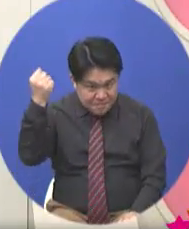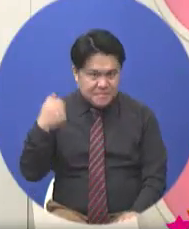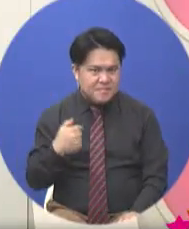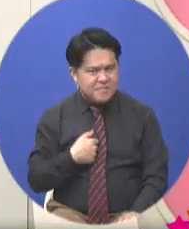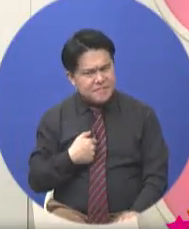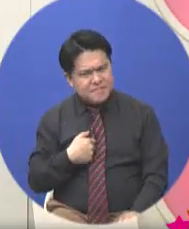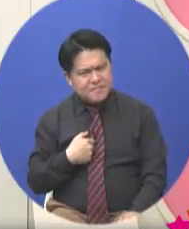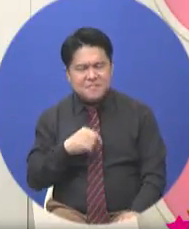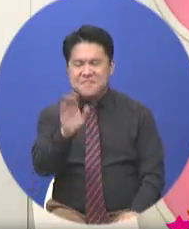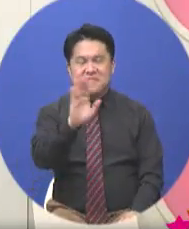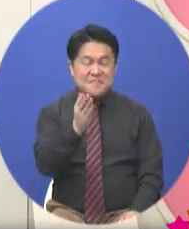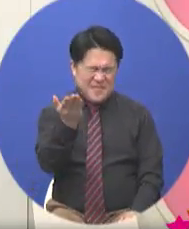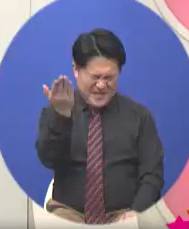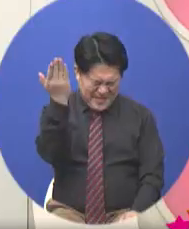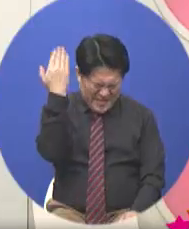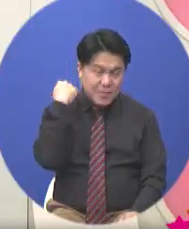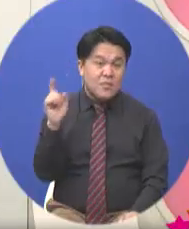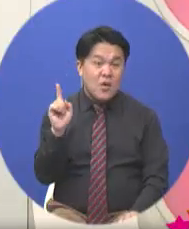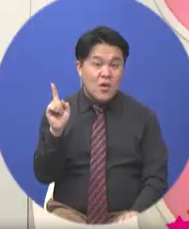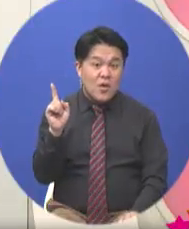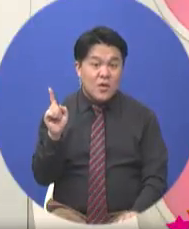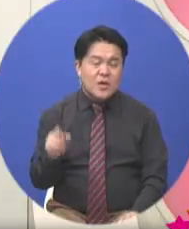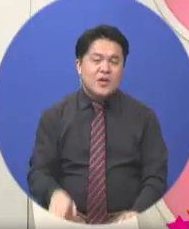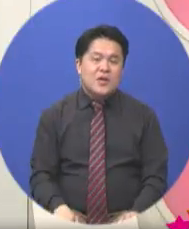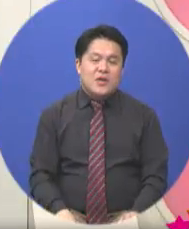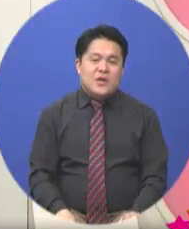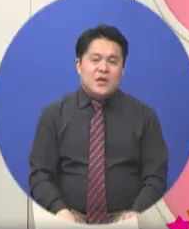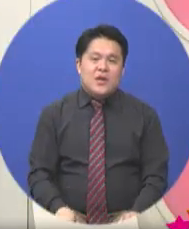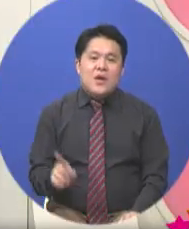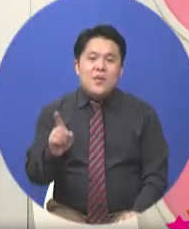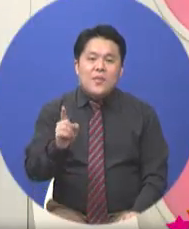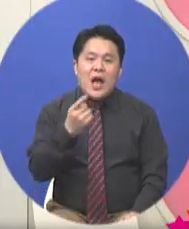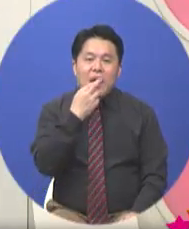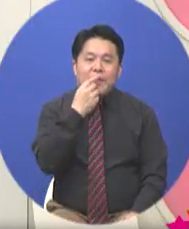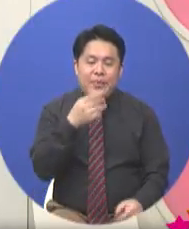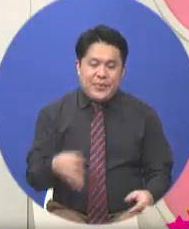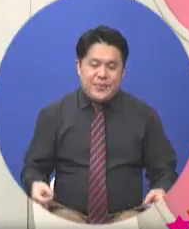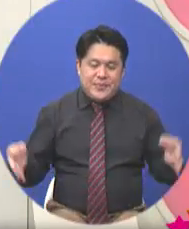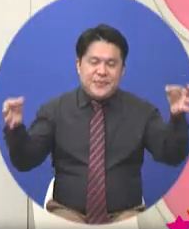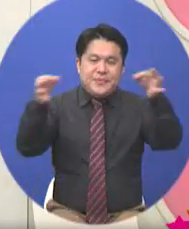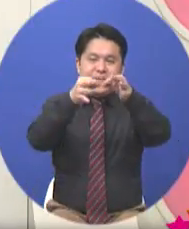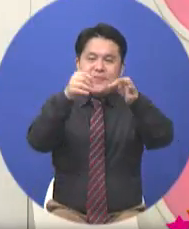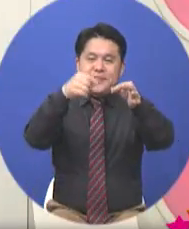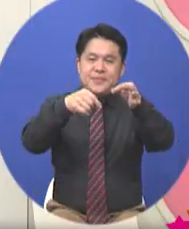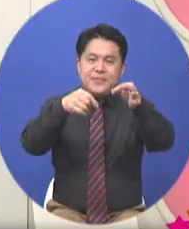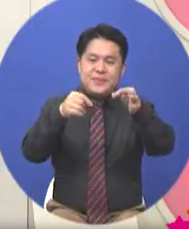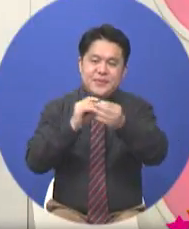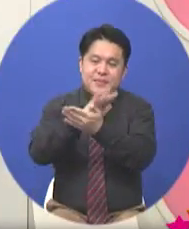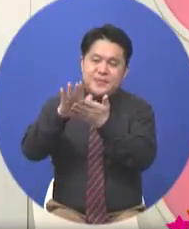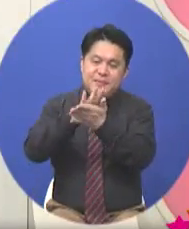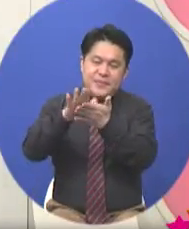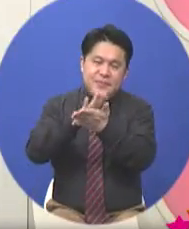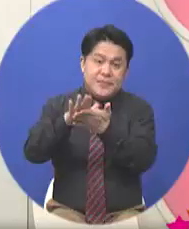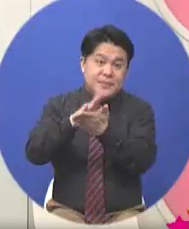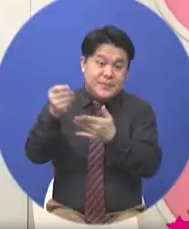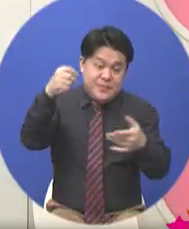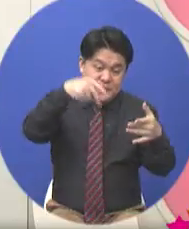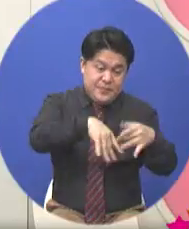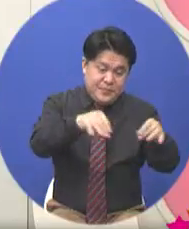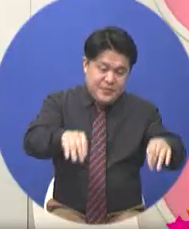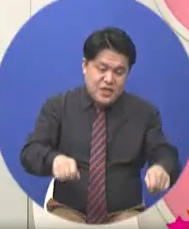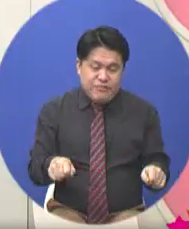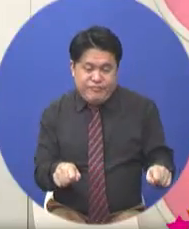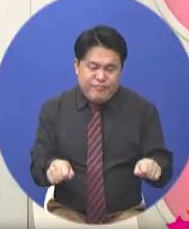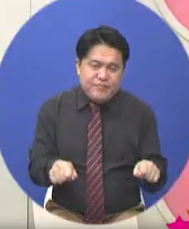우리 때는 실제로 그런 걸 포대에다 이렇게 해가지고 거다. 집 같은 거 넣어서 타고 다니